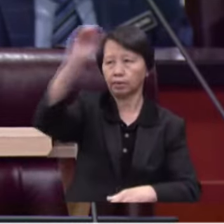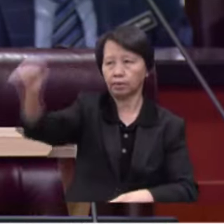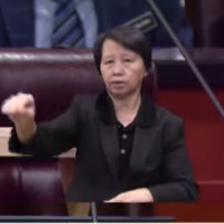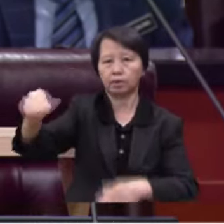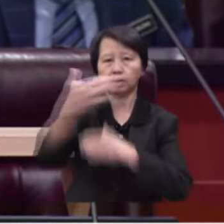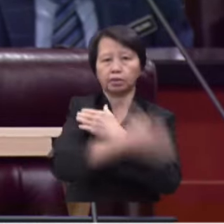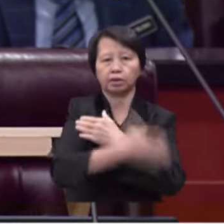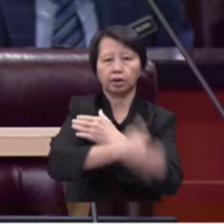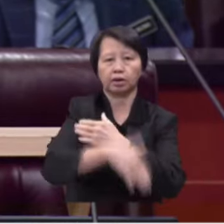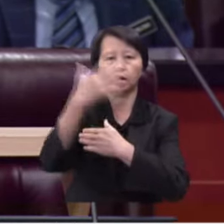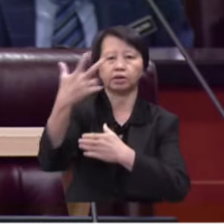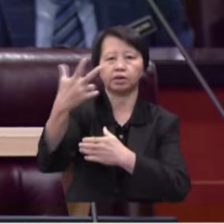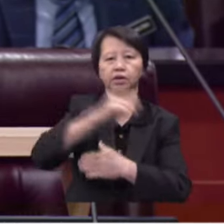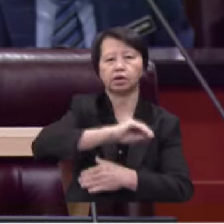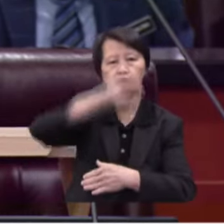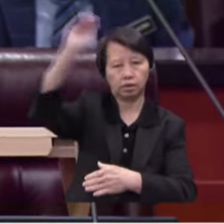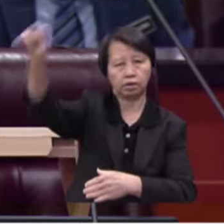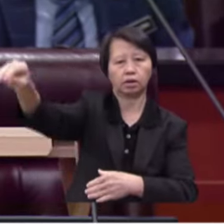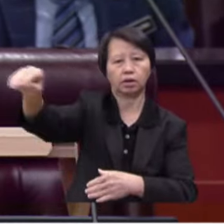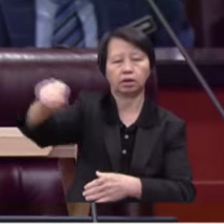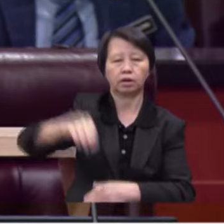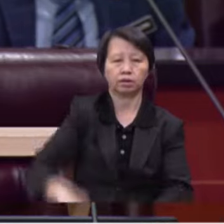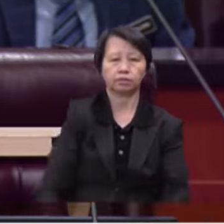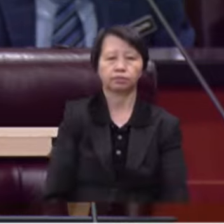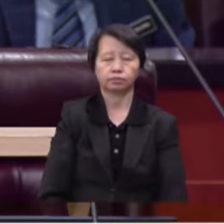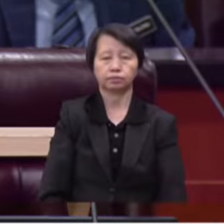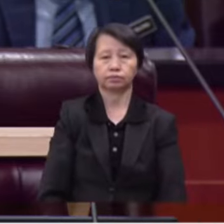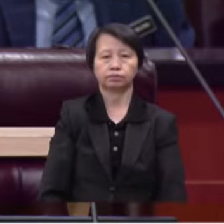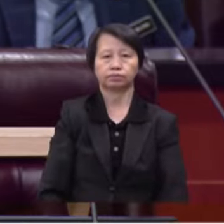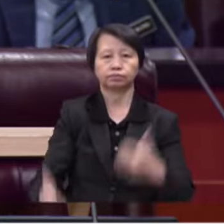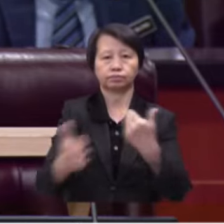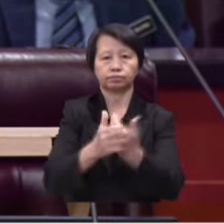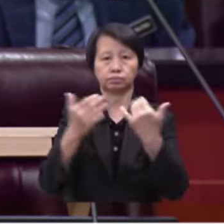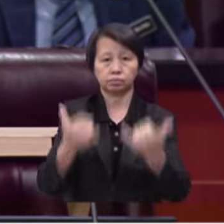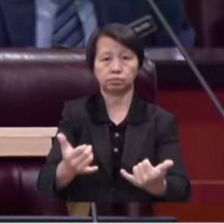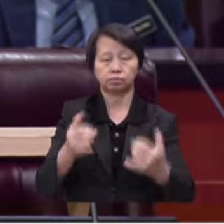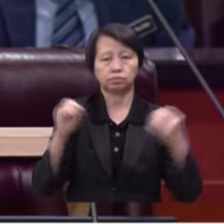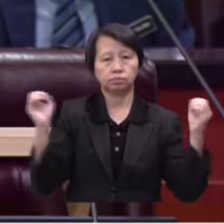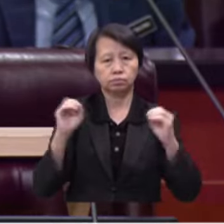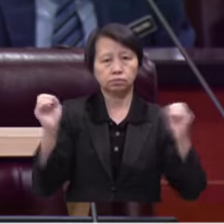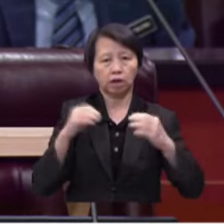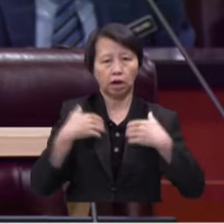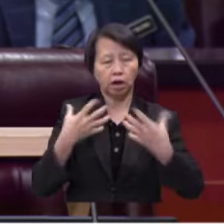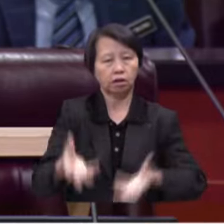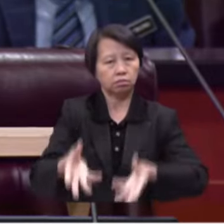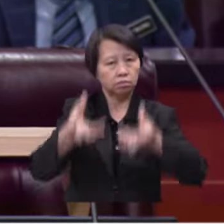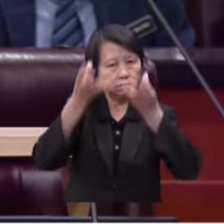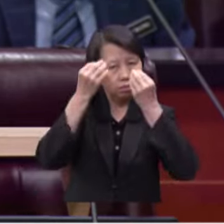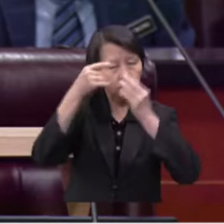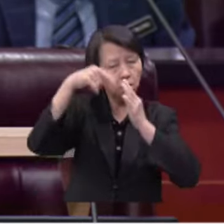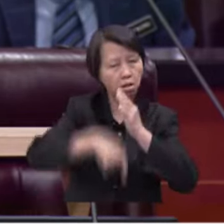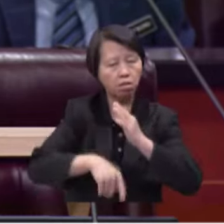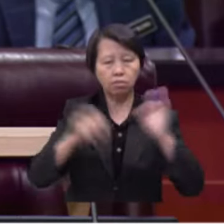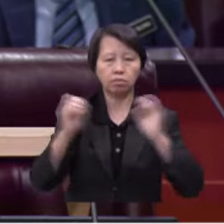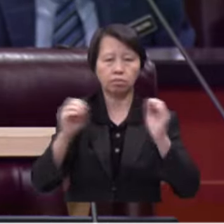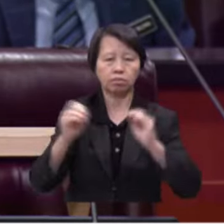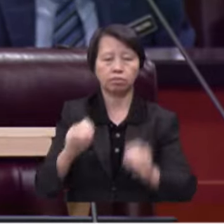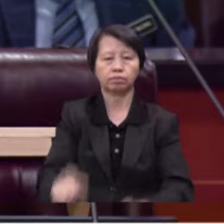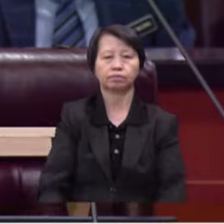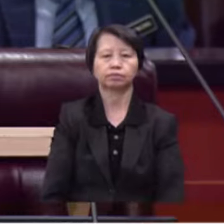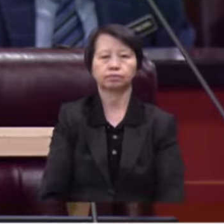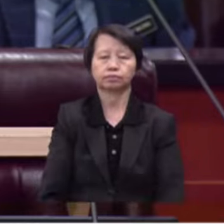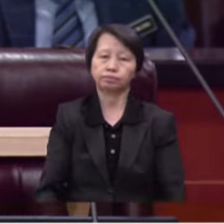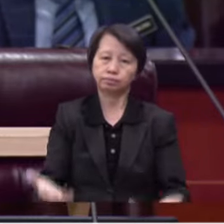semula ke tempat negara ketiga sehingga kali ini tidak ada mempunyai lumat secara terpisi yang hormat